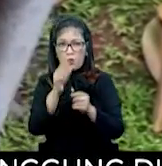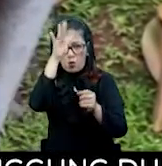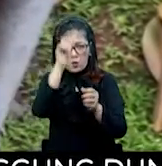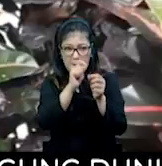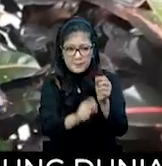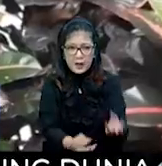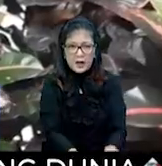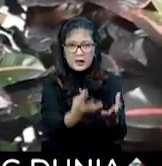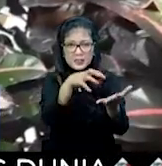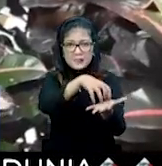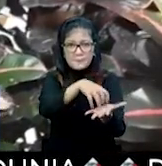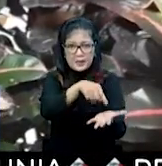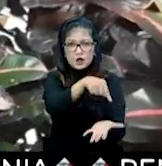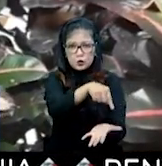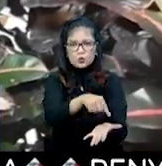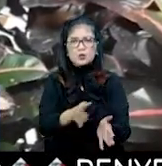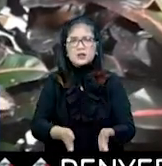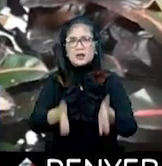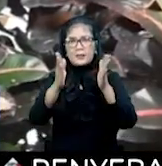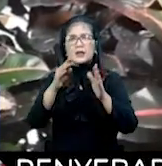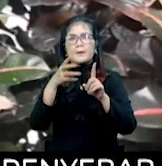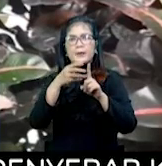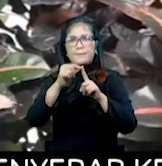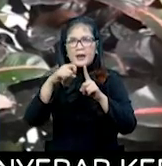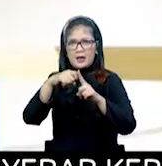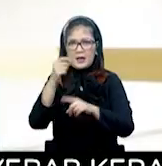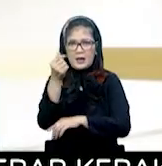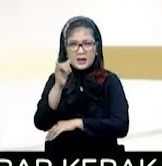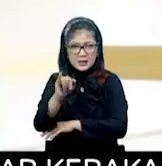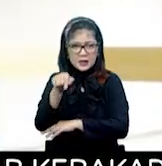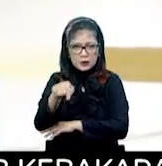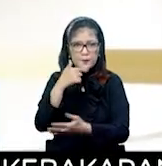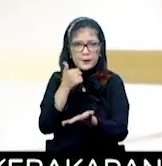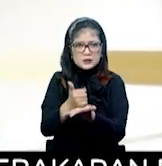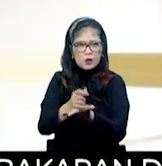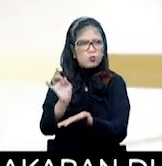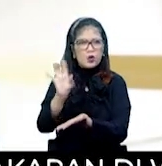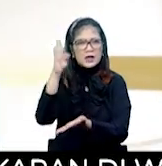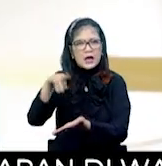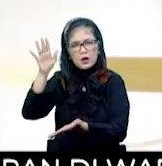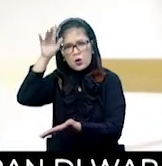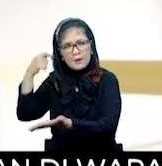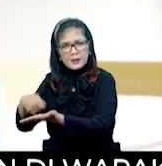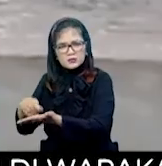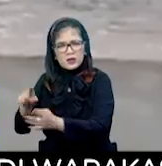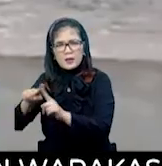pembakaran pos polisi dekat gedung BPK Ri ini dipastikan bukan berasal dari kalangan mahasiswa